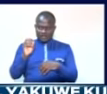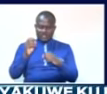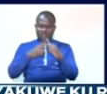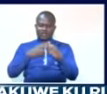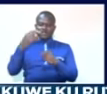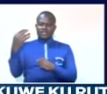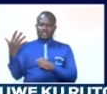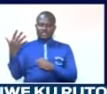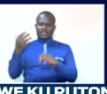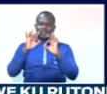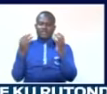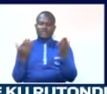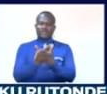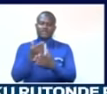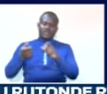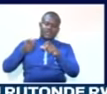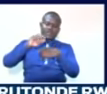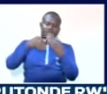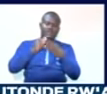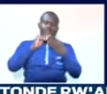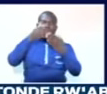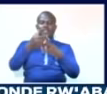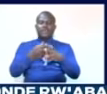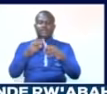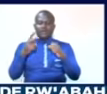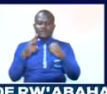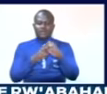40,475 ingo nshya zongerewe ni